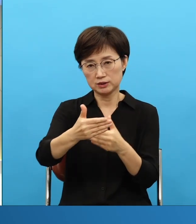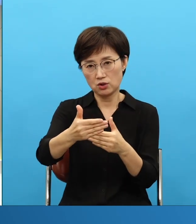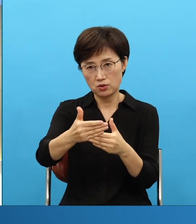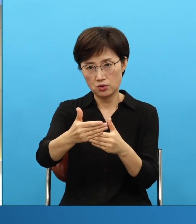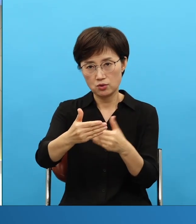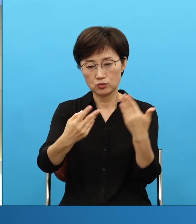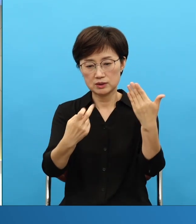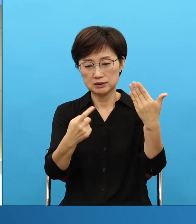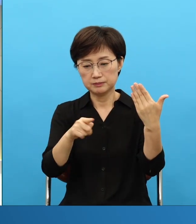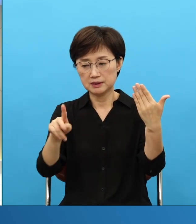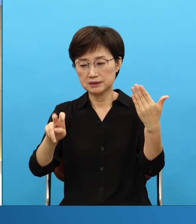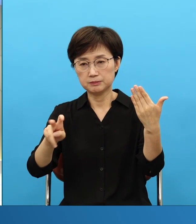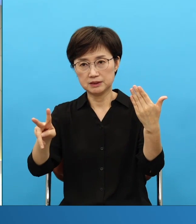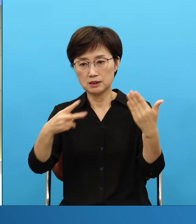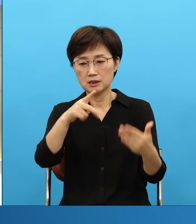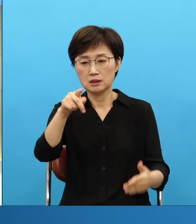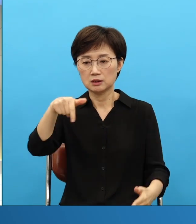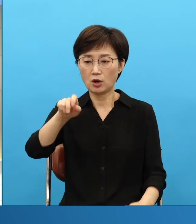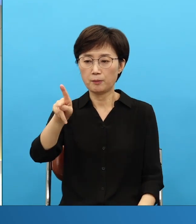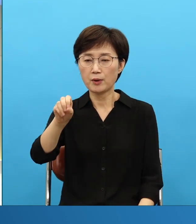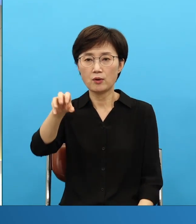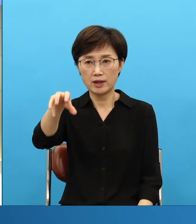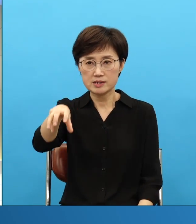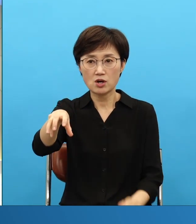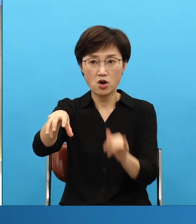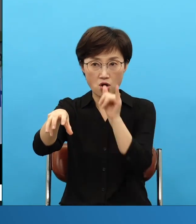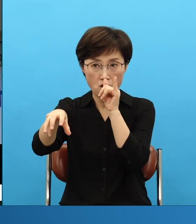21일부터 이틀간 덕평 RUTC에서 열렸습니다.